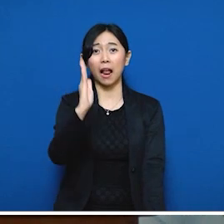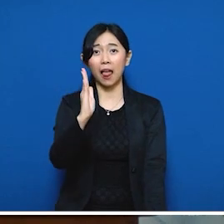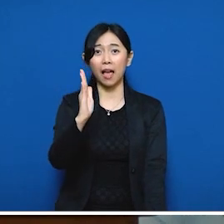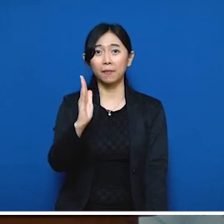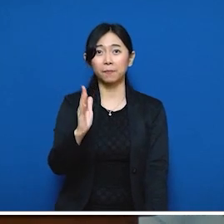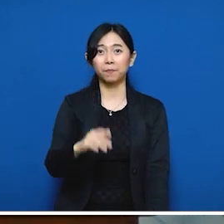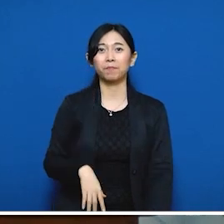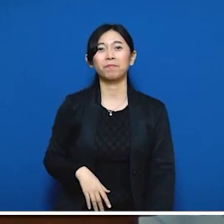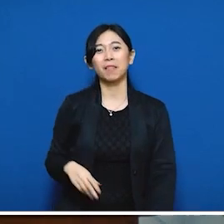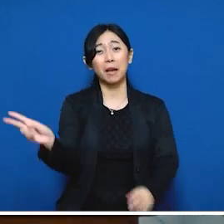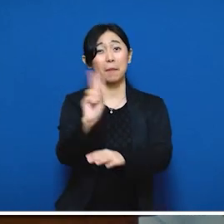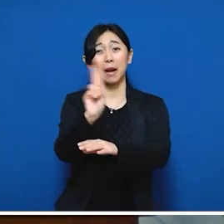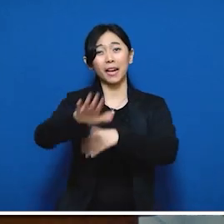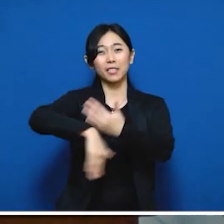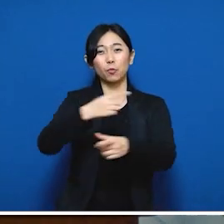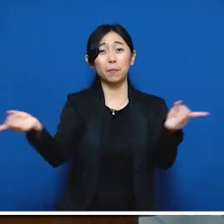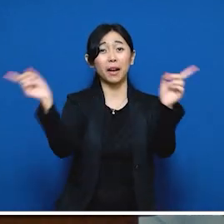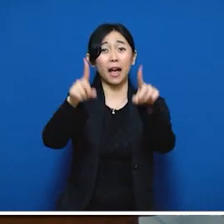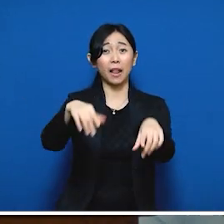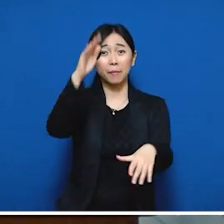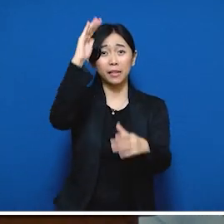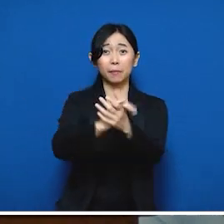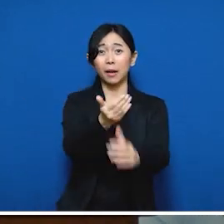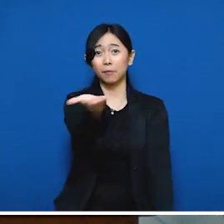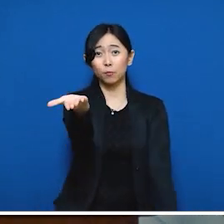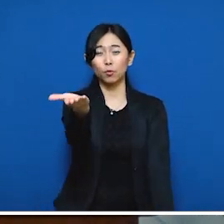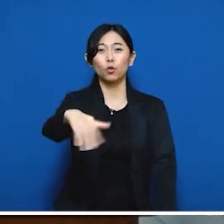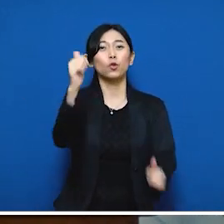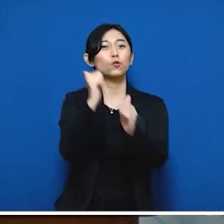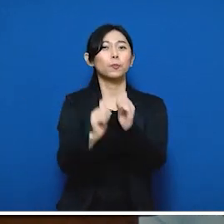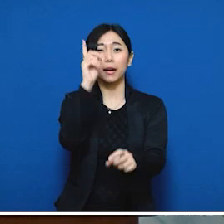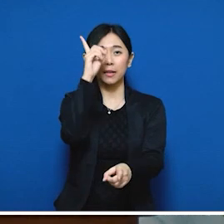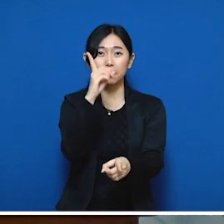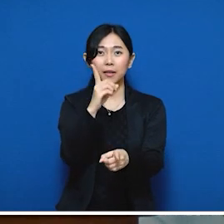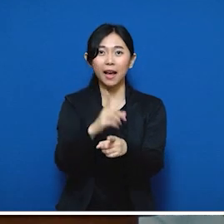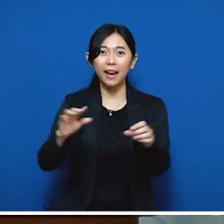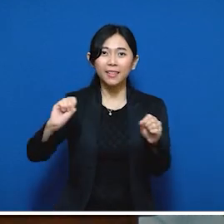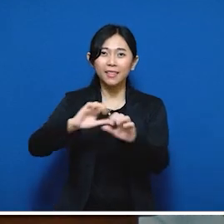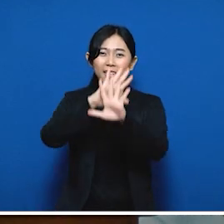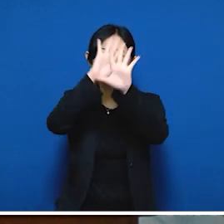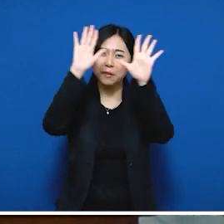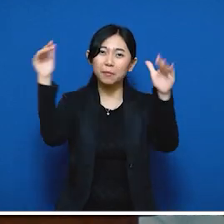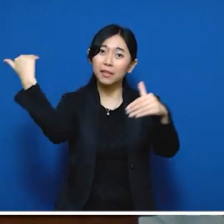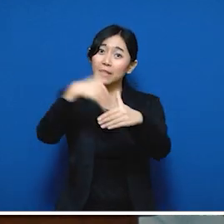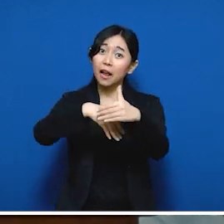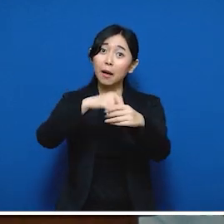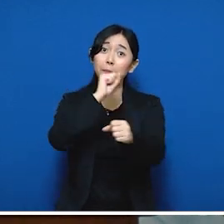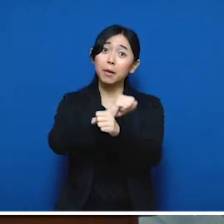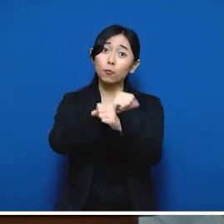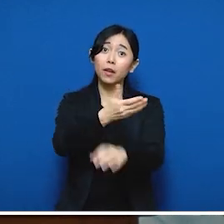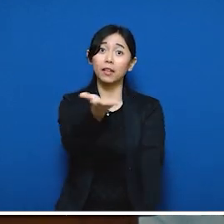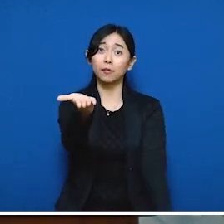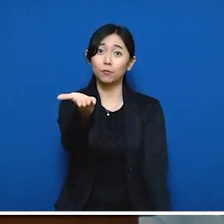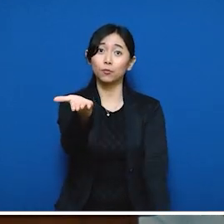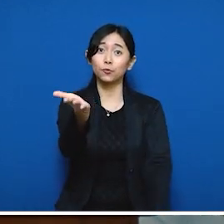Maknailah setiap pengalaman imanmu dengannya, sehingga kebenaran tercermin dalam perbuatanmu.